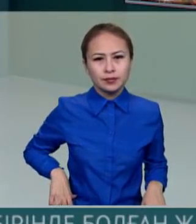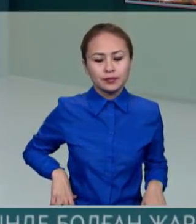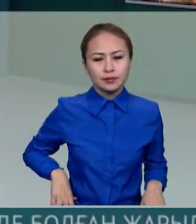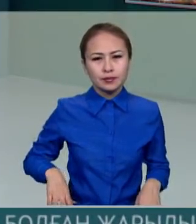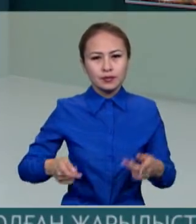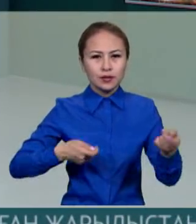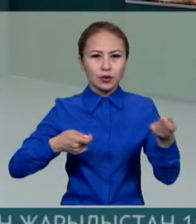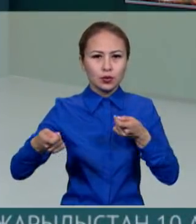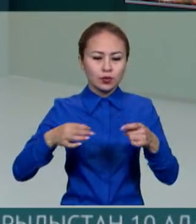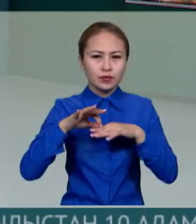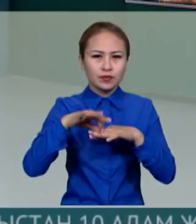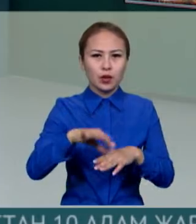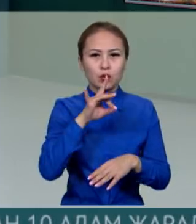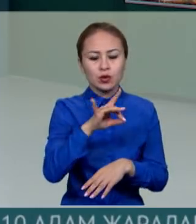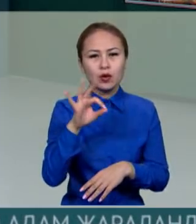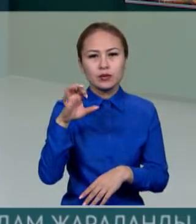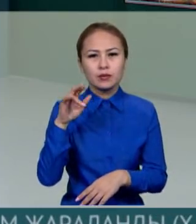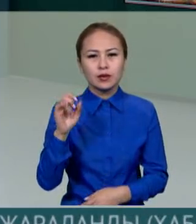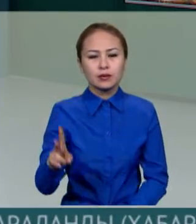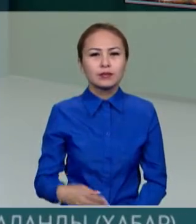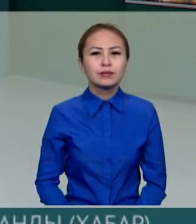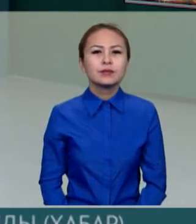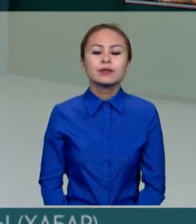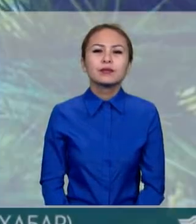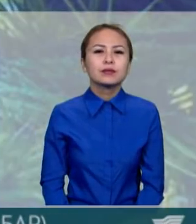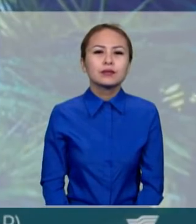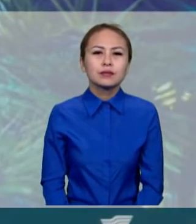директоры. Хабарды әріптесім Руслан Оспан жүргізеді.